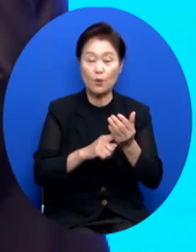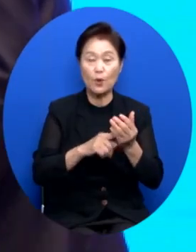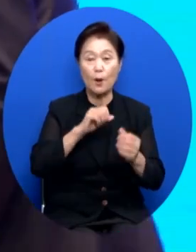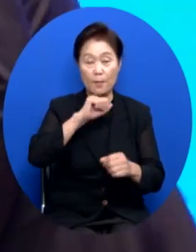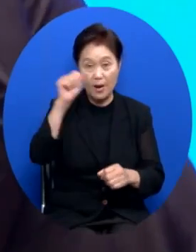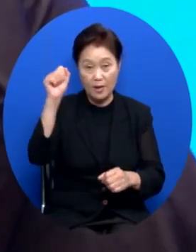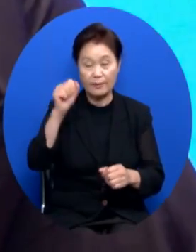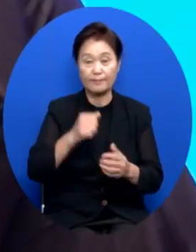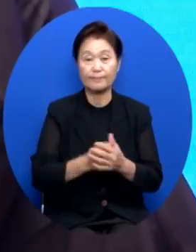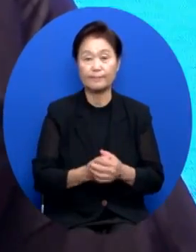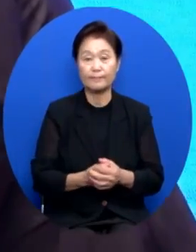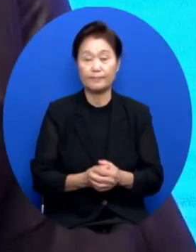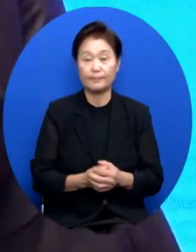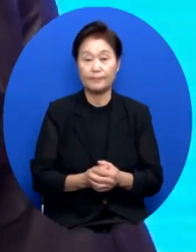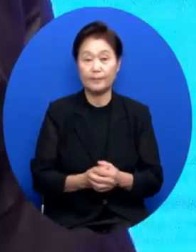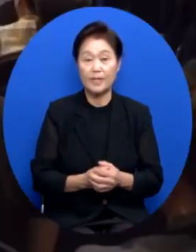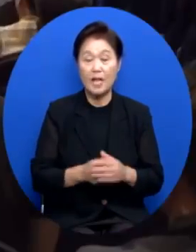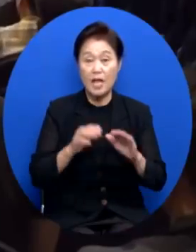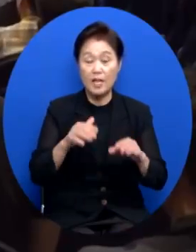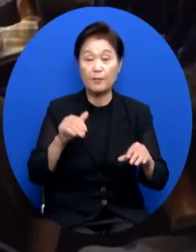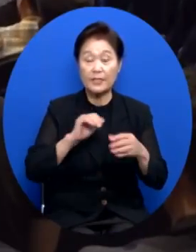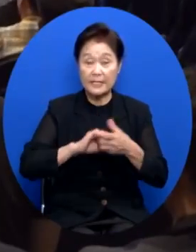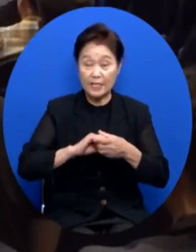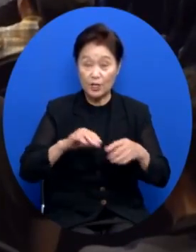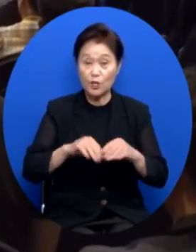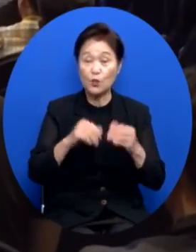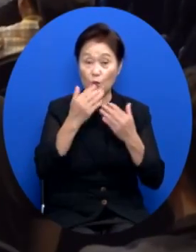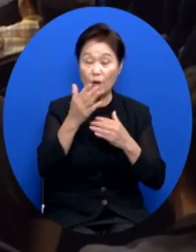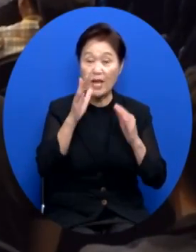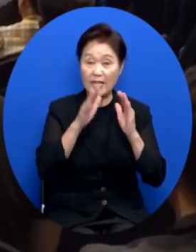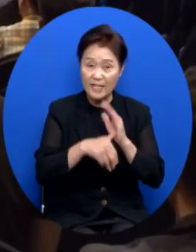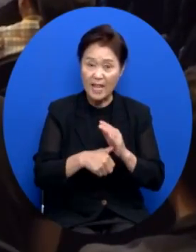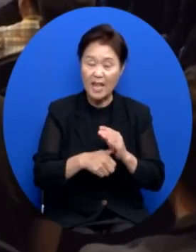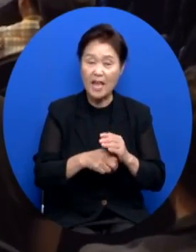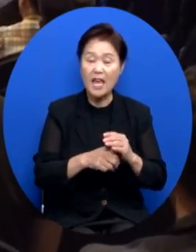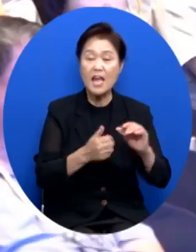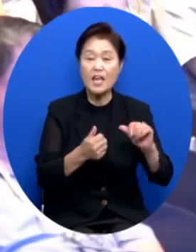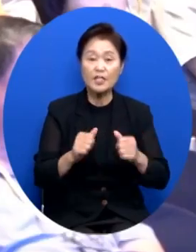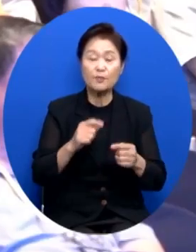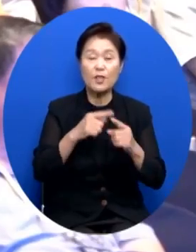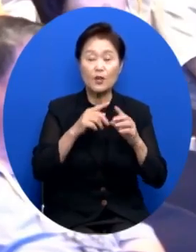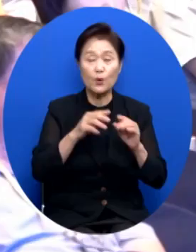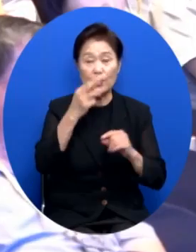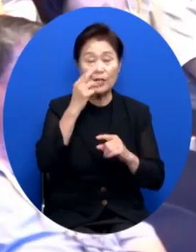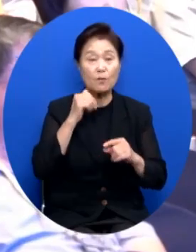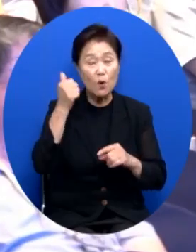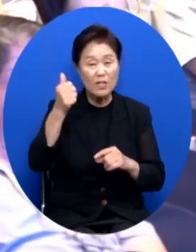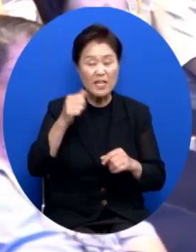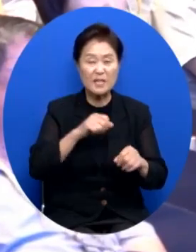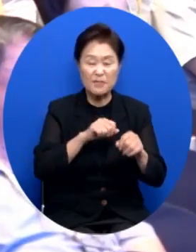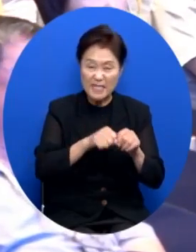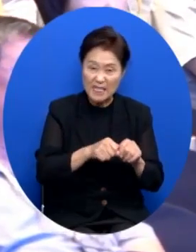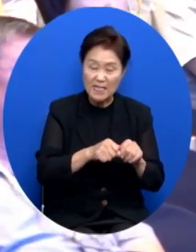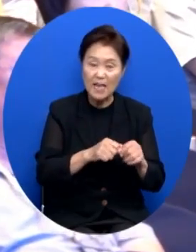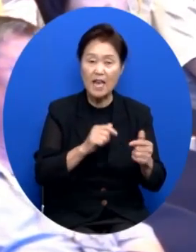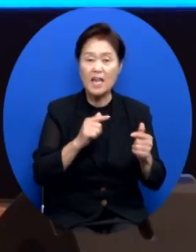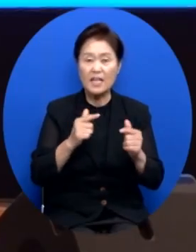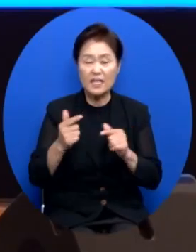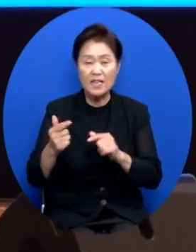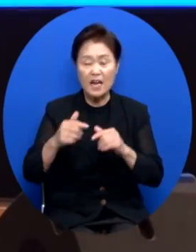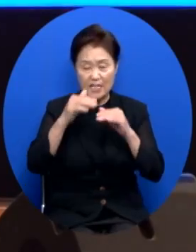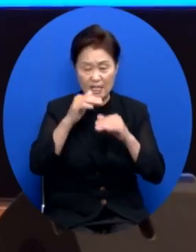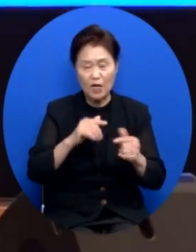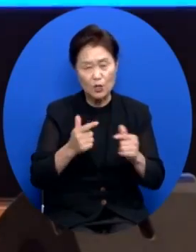재선에 성공했습니다. 이번 정기총회에서 캄선교 침례교회 차현규 목사 징계 이건, 정기총회 기간